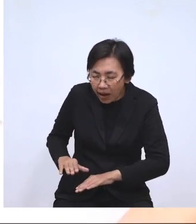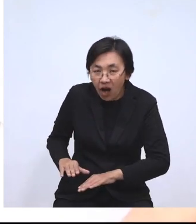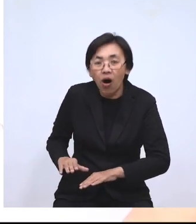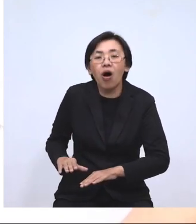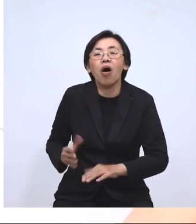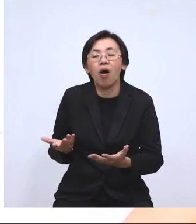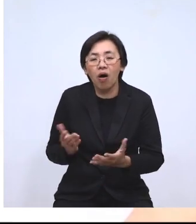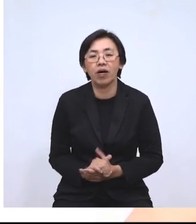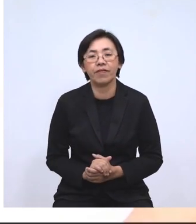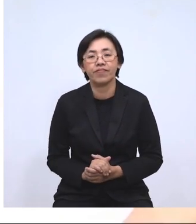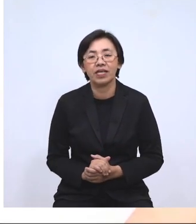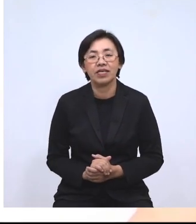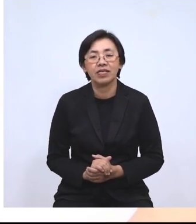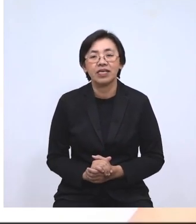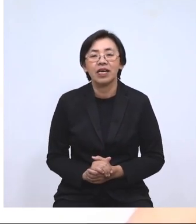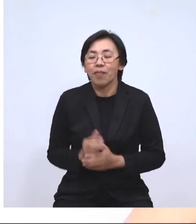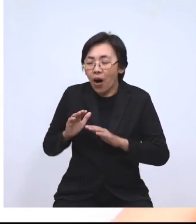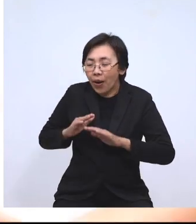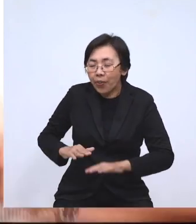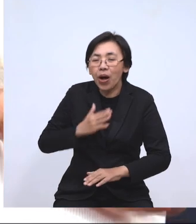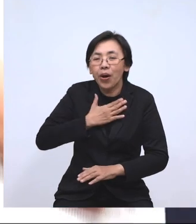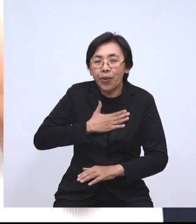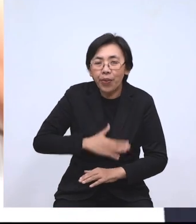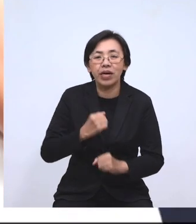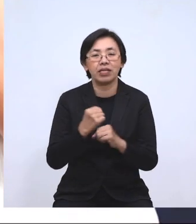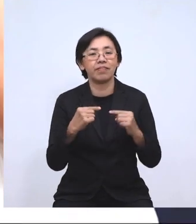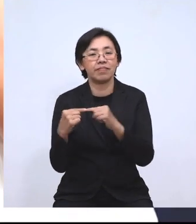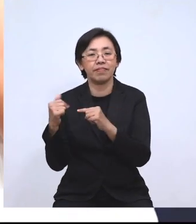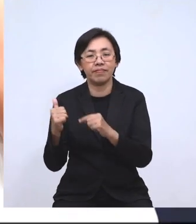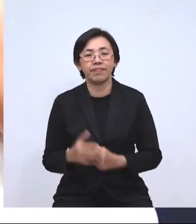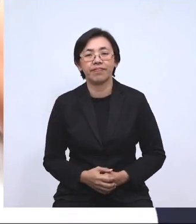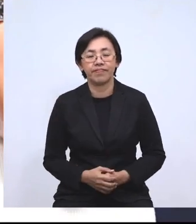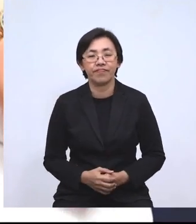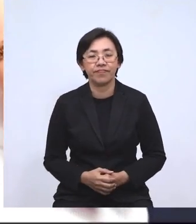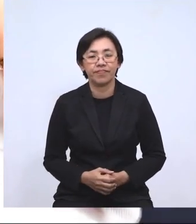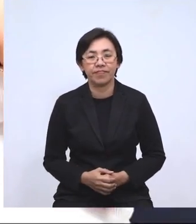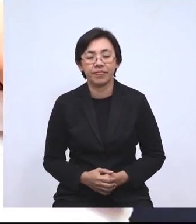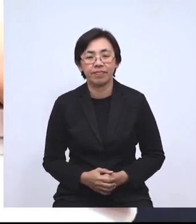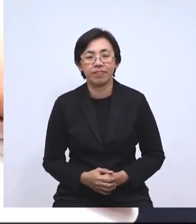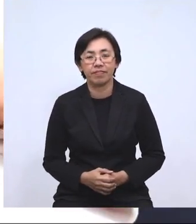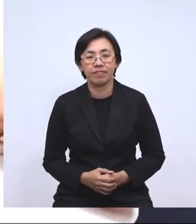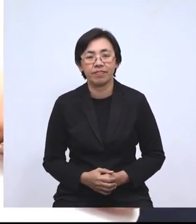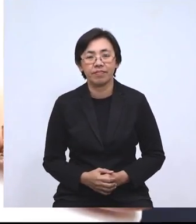นไปอีกเรื่องนึงเรื่องที่เมื่อกี้ที่ก็สงบลงแล้วก็จะทำต่อได ้ได้ค่ะมอส